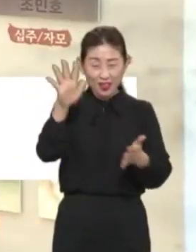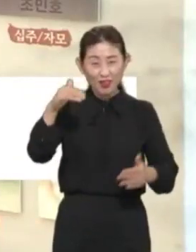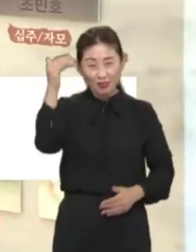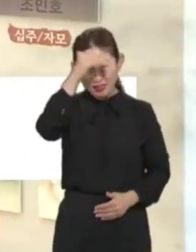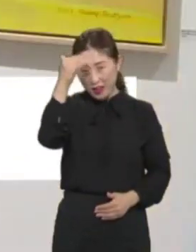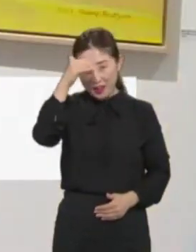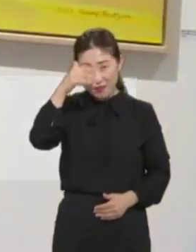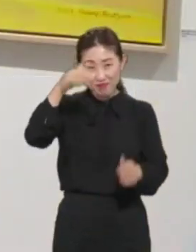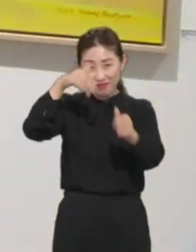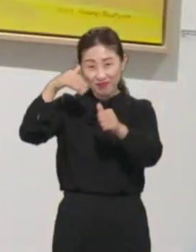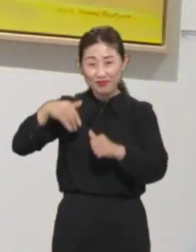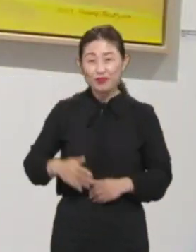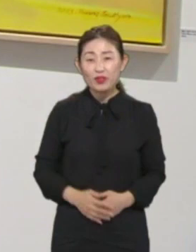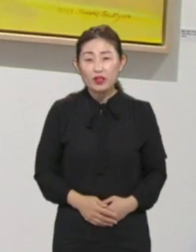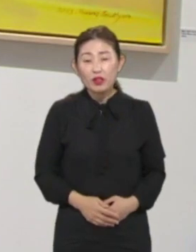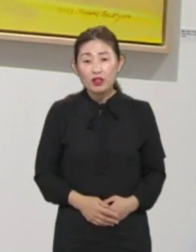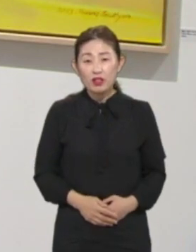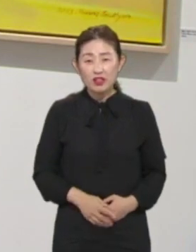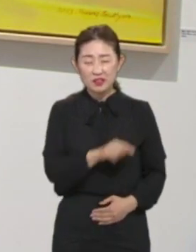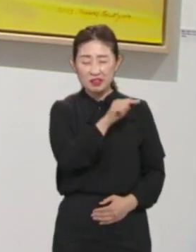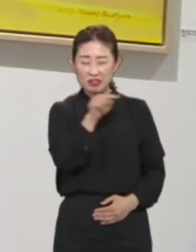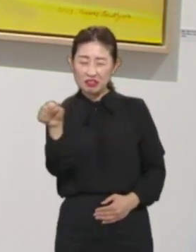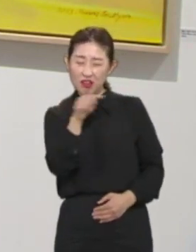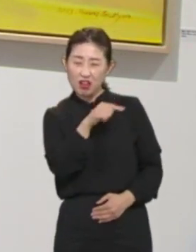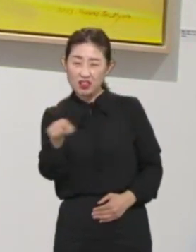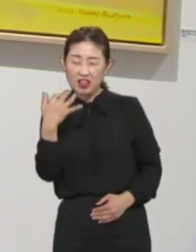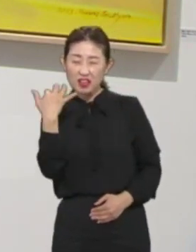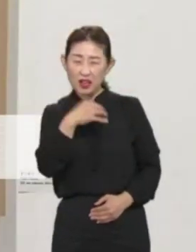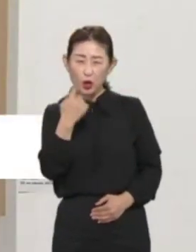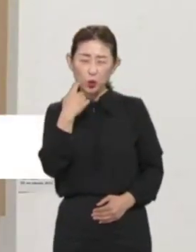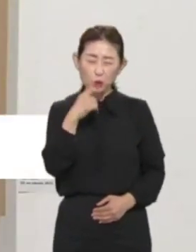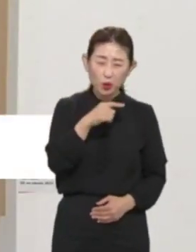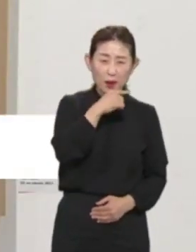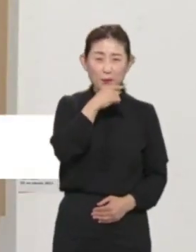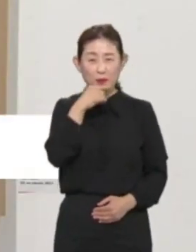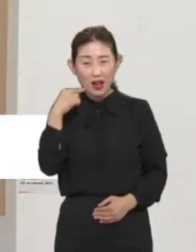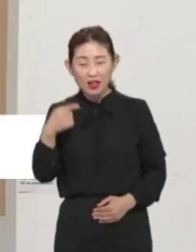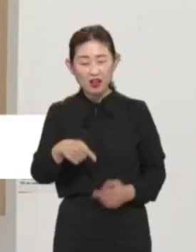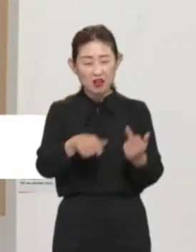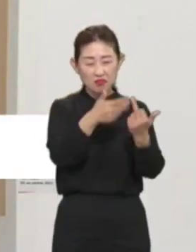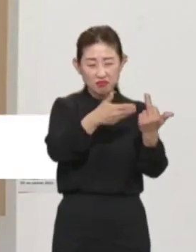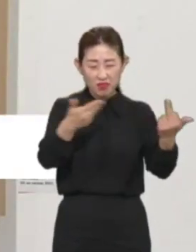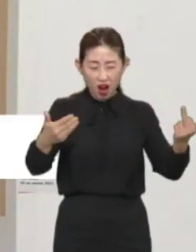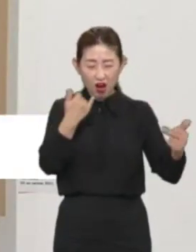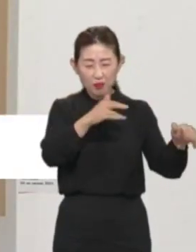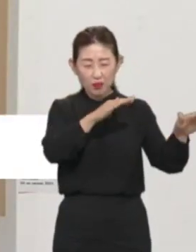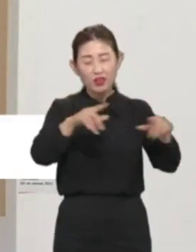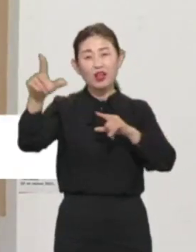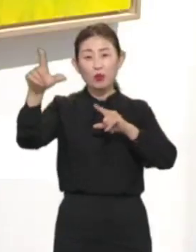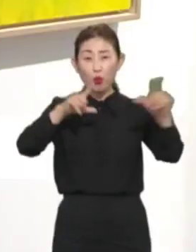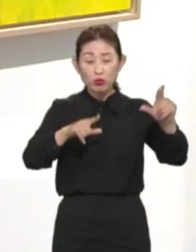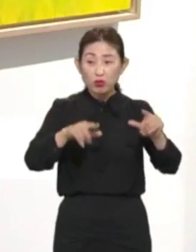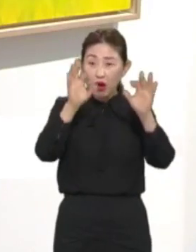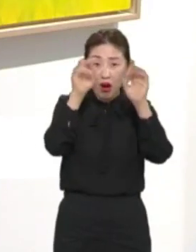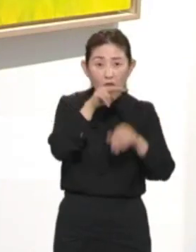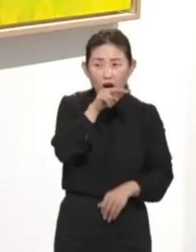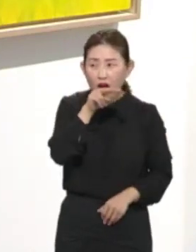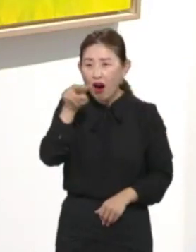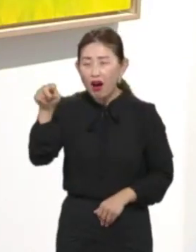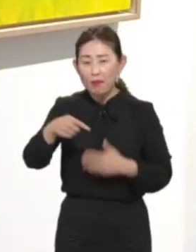와주세요. 팽팽한 선과 다채로운 색채로 표현한 자연, 풍경에 대한 화사한 색감은 보는 이들의